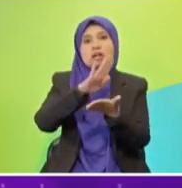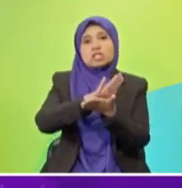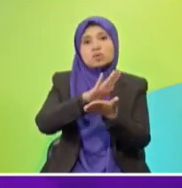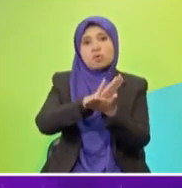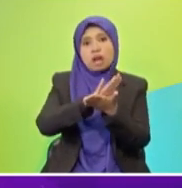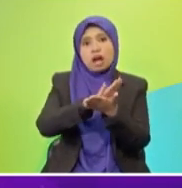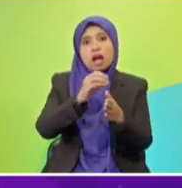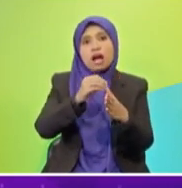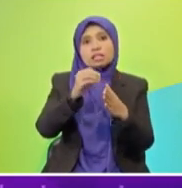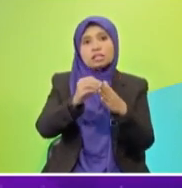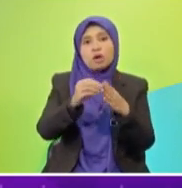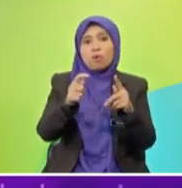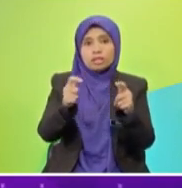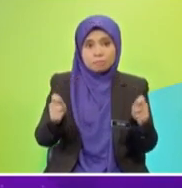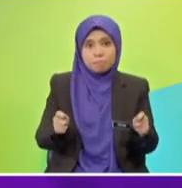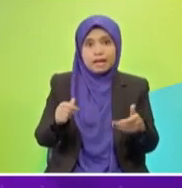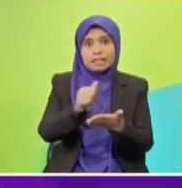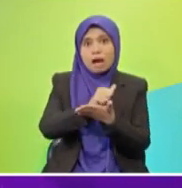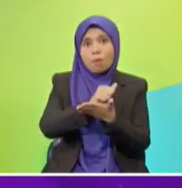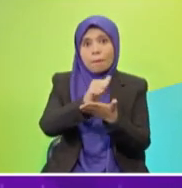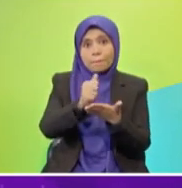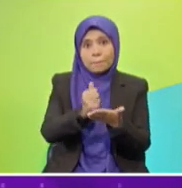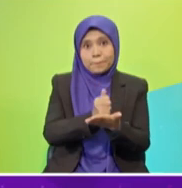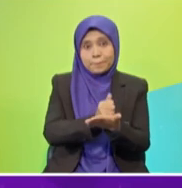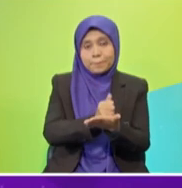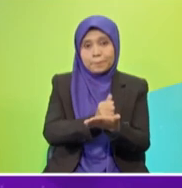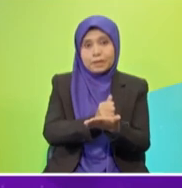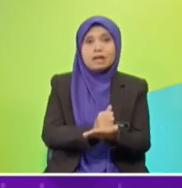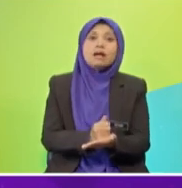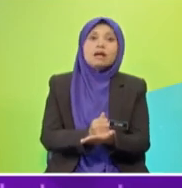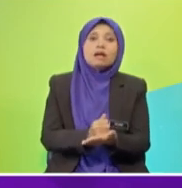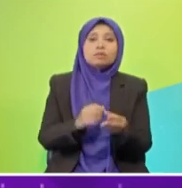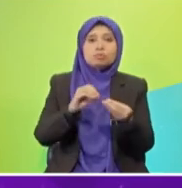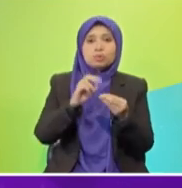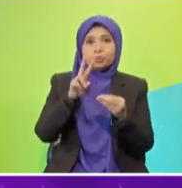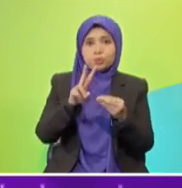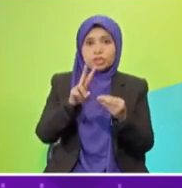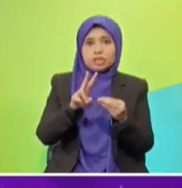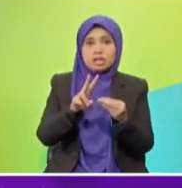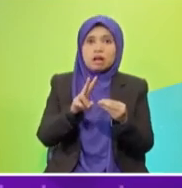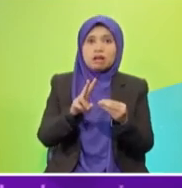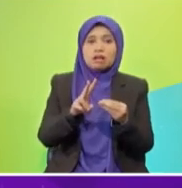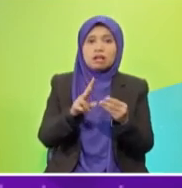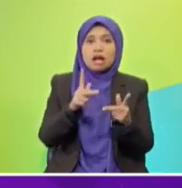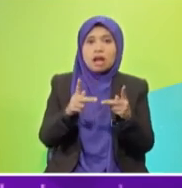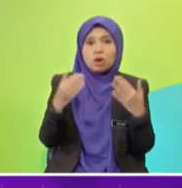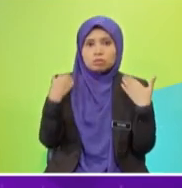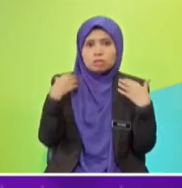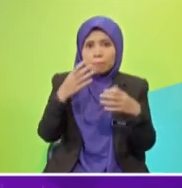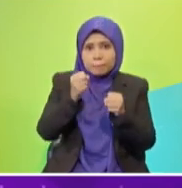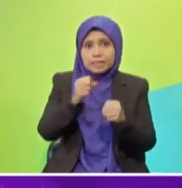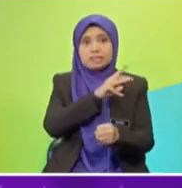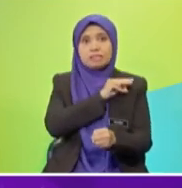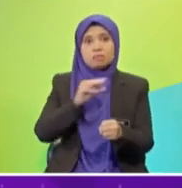awam dan juga murid kita dapat menyatakan kemahiran meminta bantuan ketika melakukan kemalangan